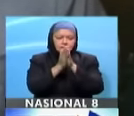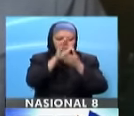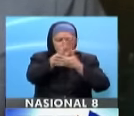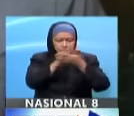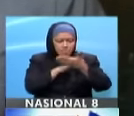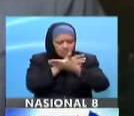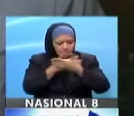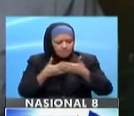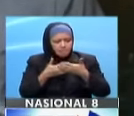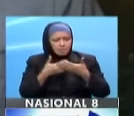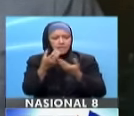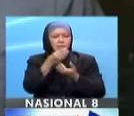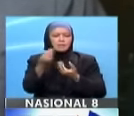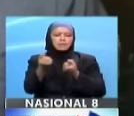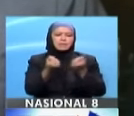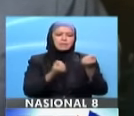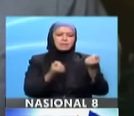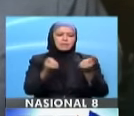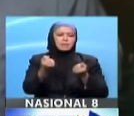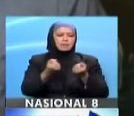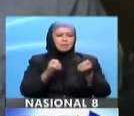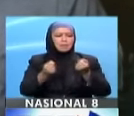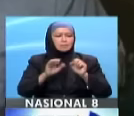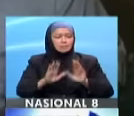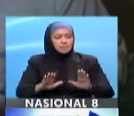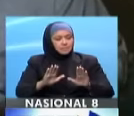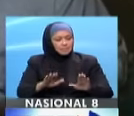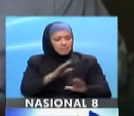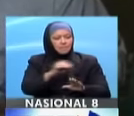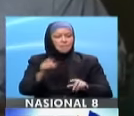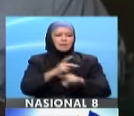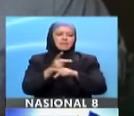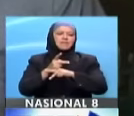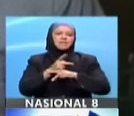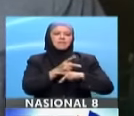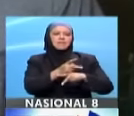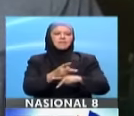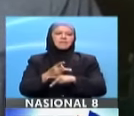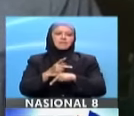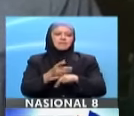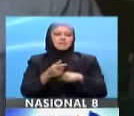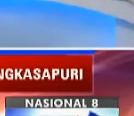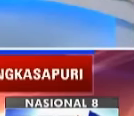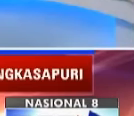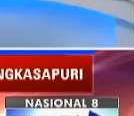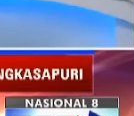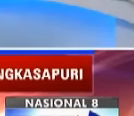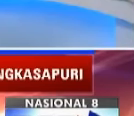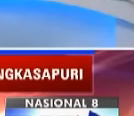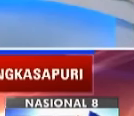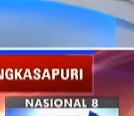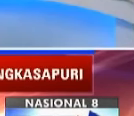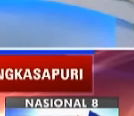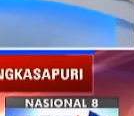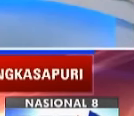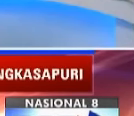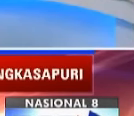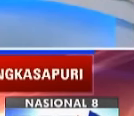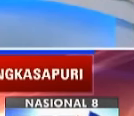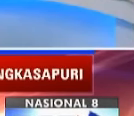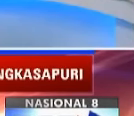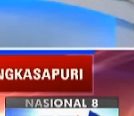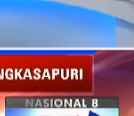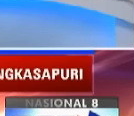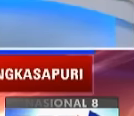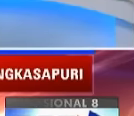dan memandu secara berhemah dan juga cermat. Dan sekian saja laporan yang saya dapat kongsikan dari Plaza Tol Sungai Besi. Kita kembali